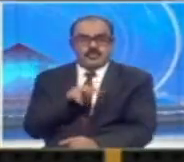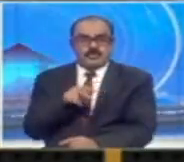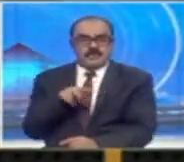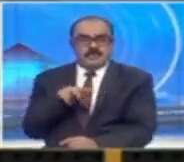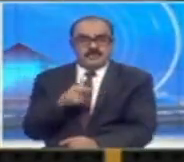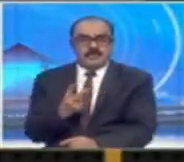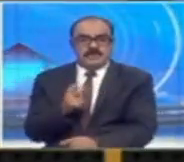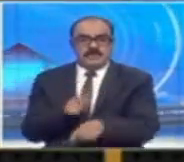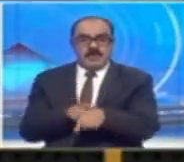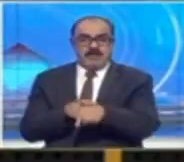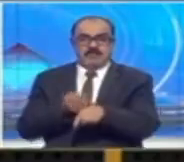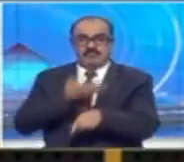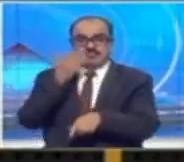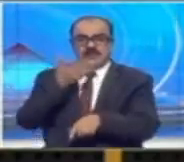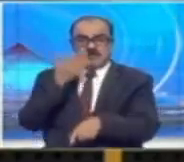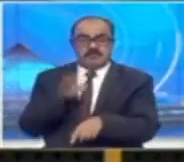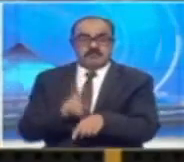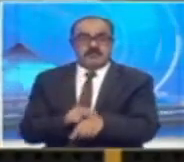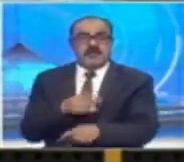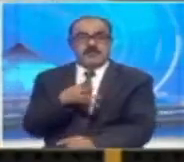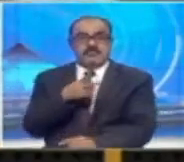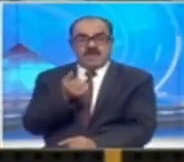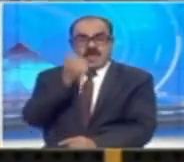55,870 قرص مؤثر و24,424